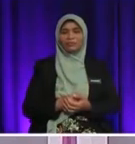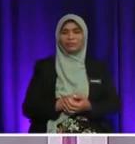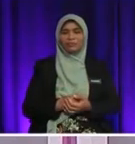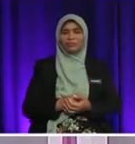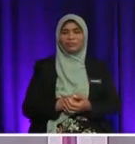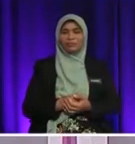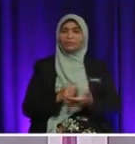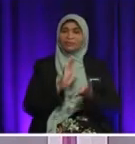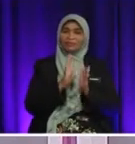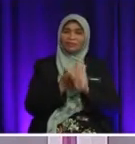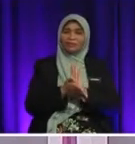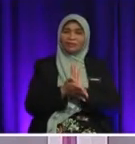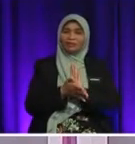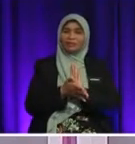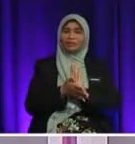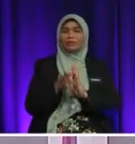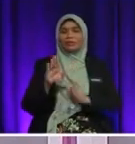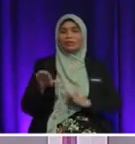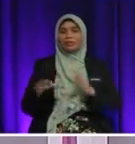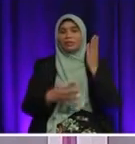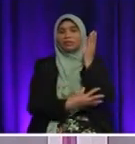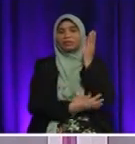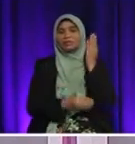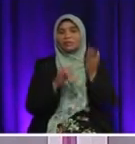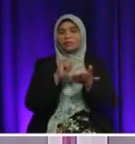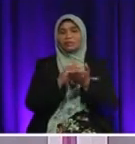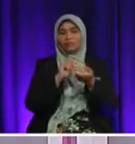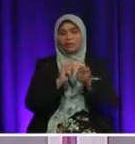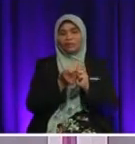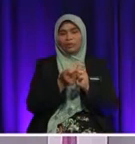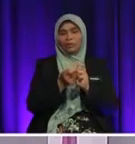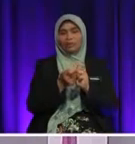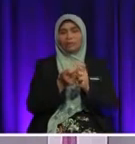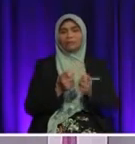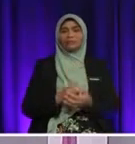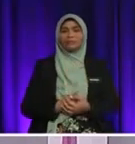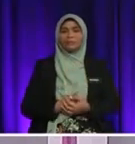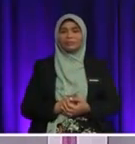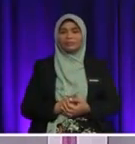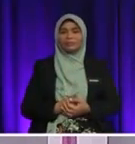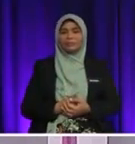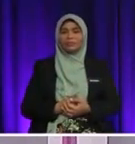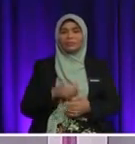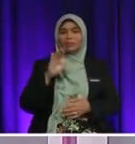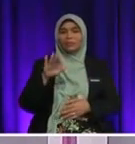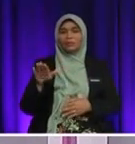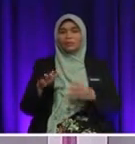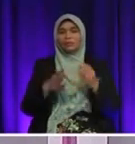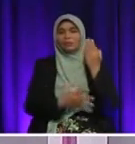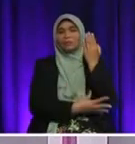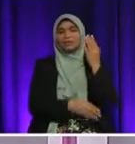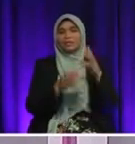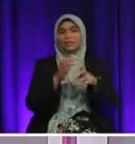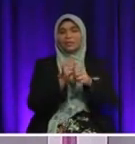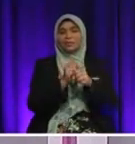Okey, jadi budak miskin pun tukarkanlah tongkat itu dengan parang puting tersebut. Jadi budak miskin dapat